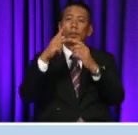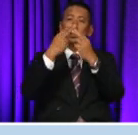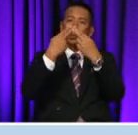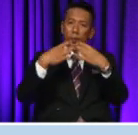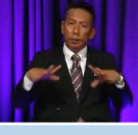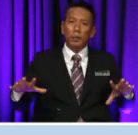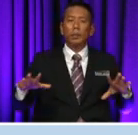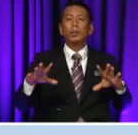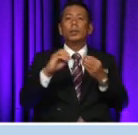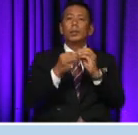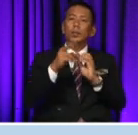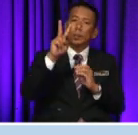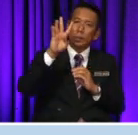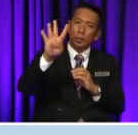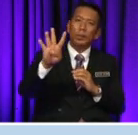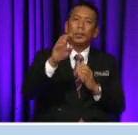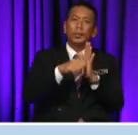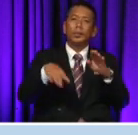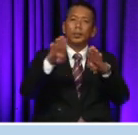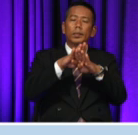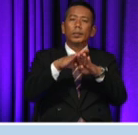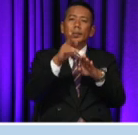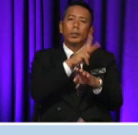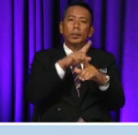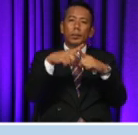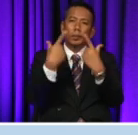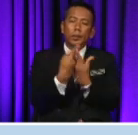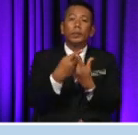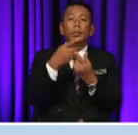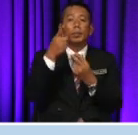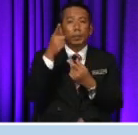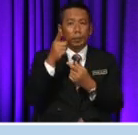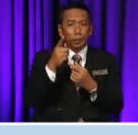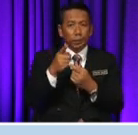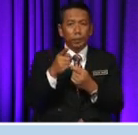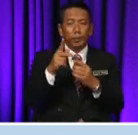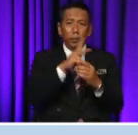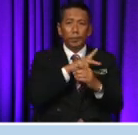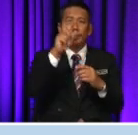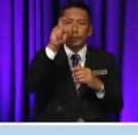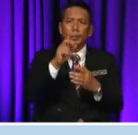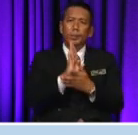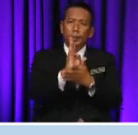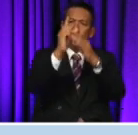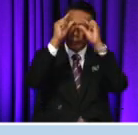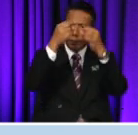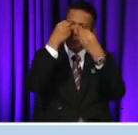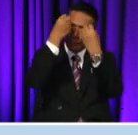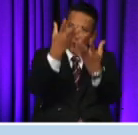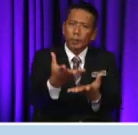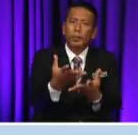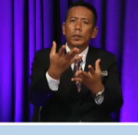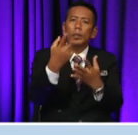yang keempat adalah sebagai seorang ketua kelas dia perlu membantu guru menyampaikan maklumat